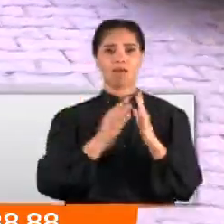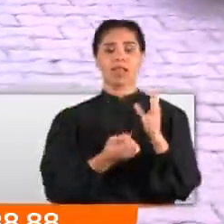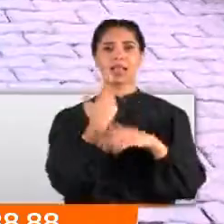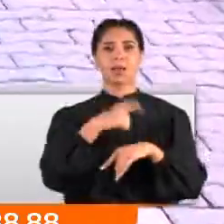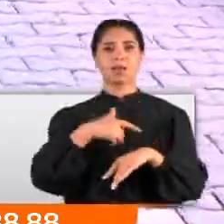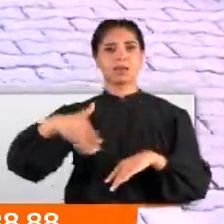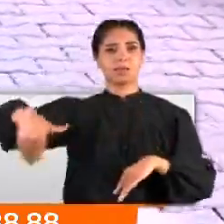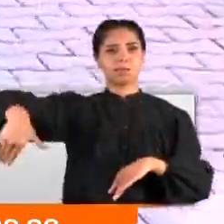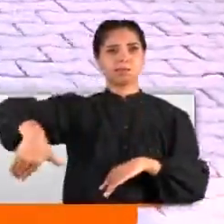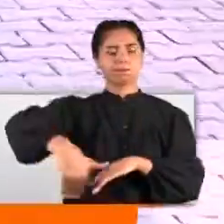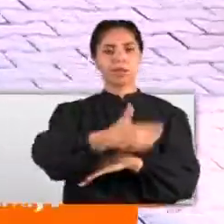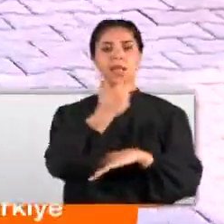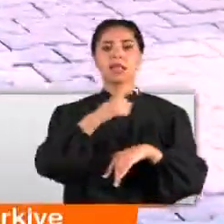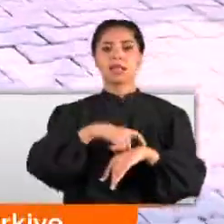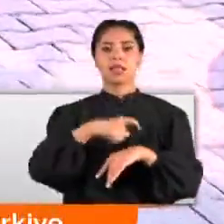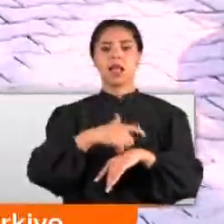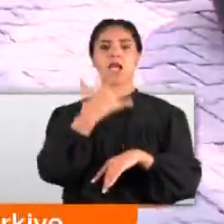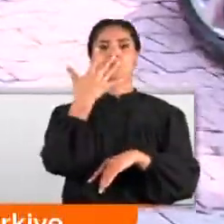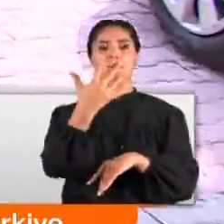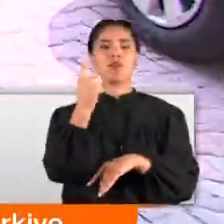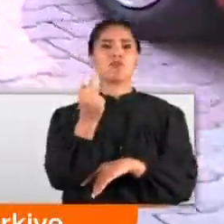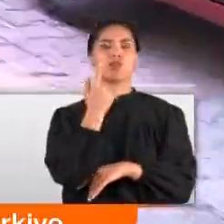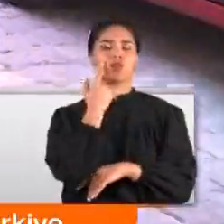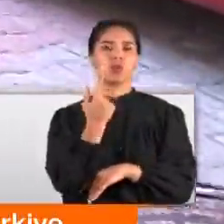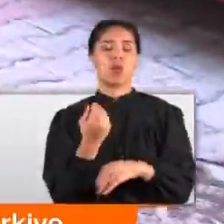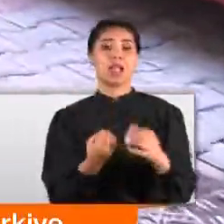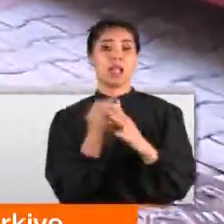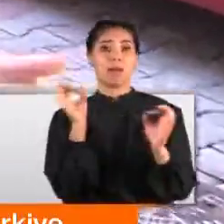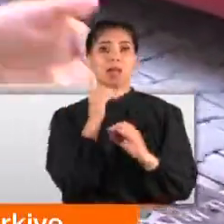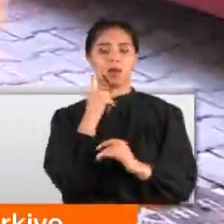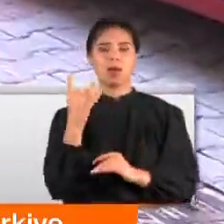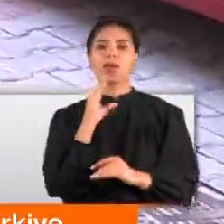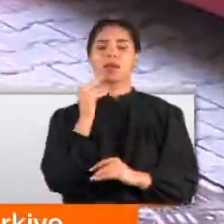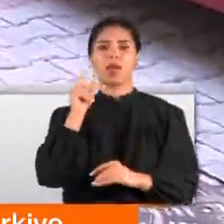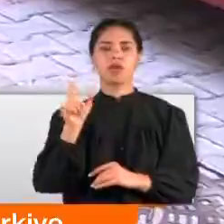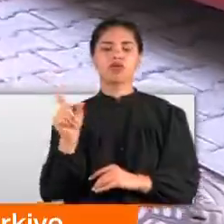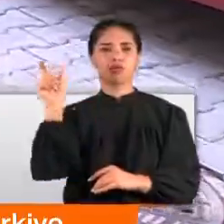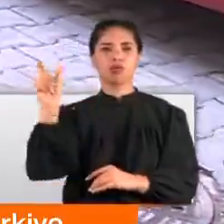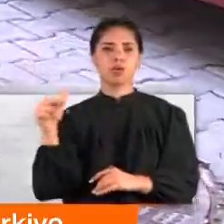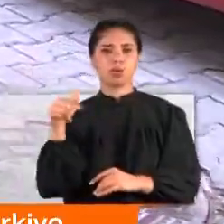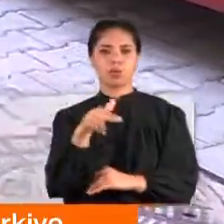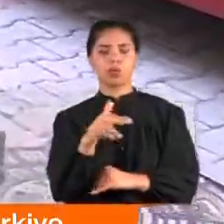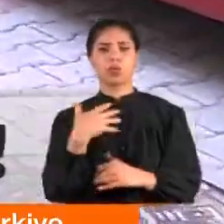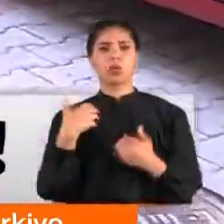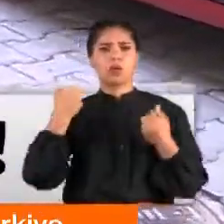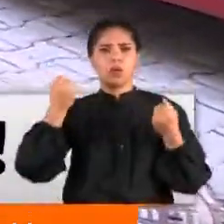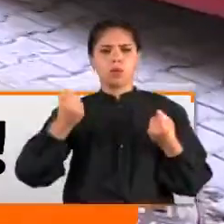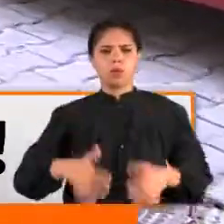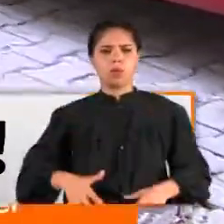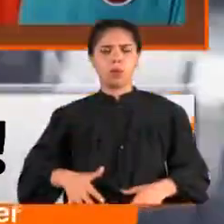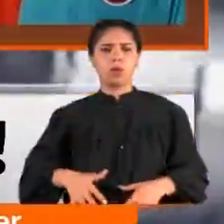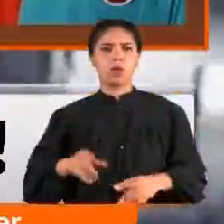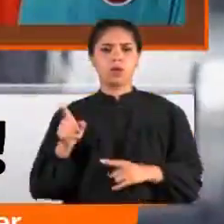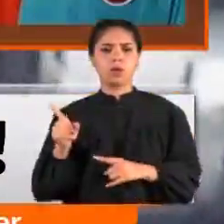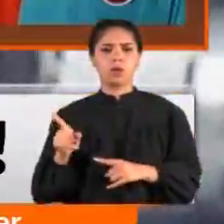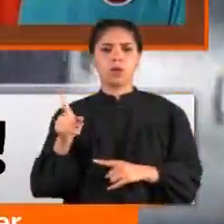sabaha karşı çıktı. Saatler 05.30'u gösteriyordu. Genç çocuk bu yolda ilerlerken aniden fenalaştı, yere